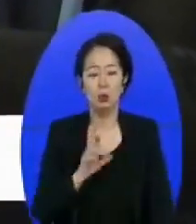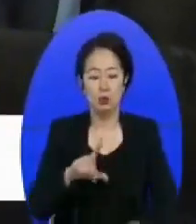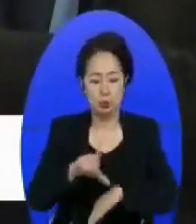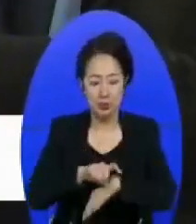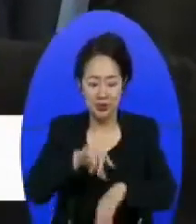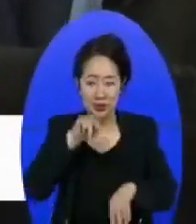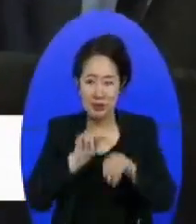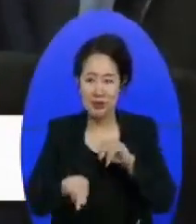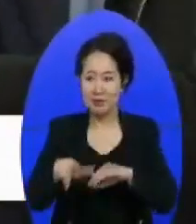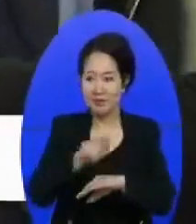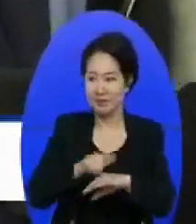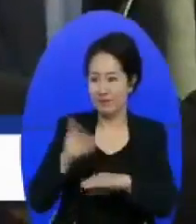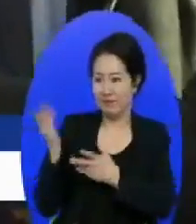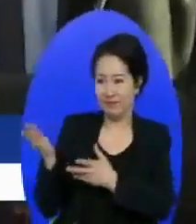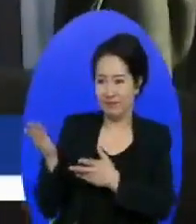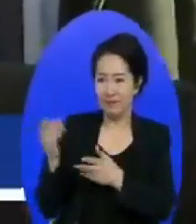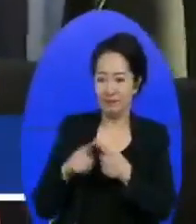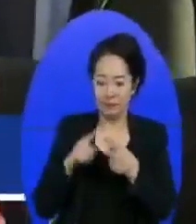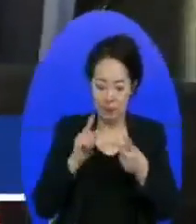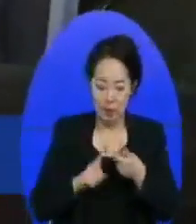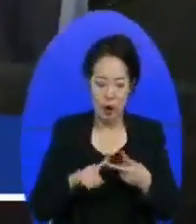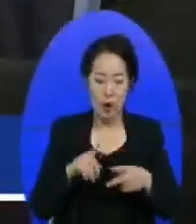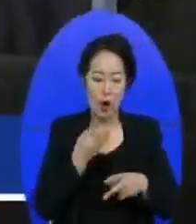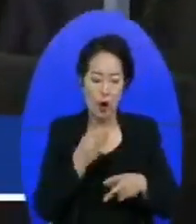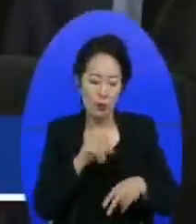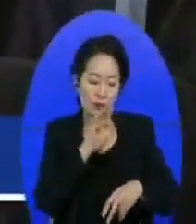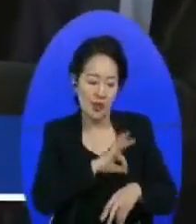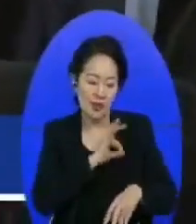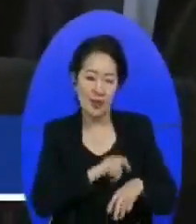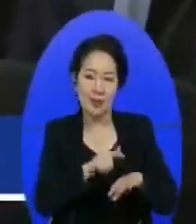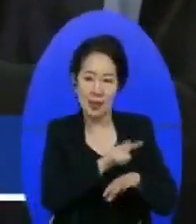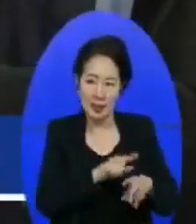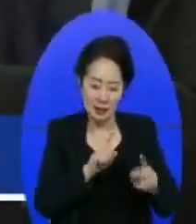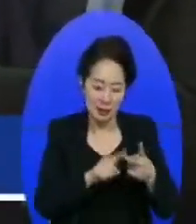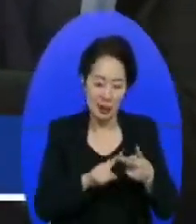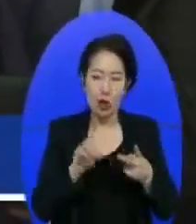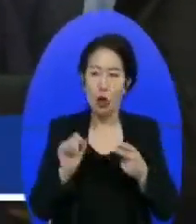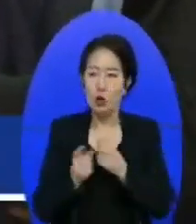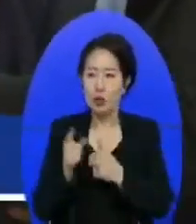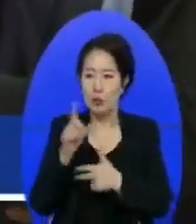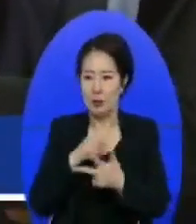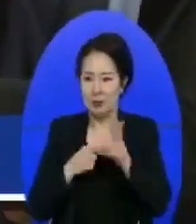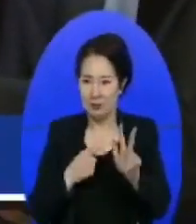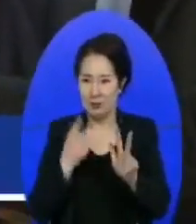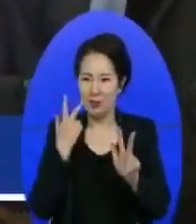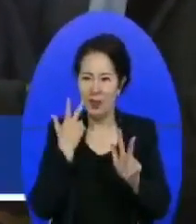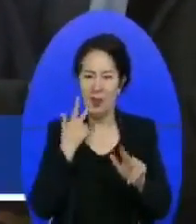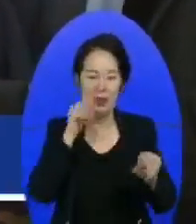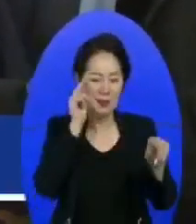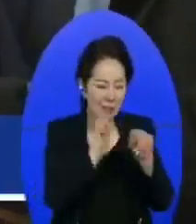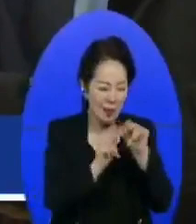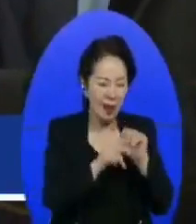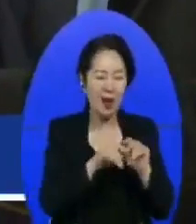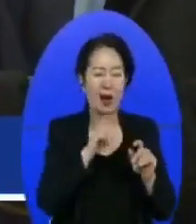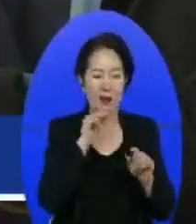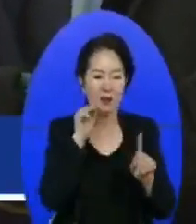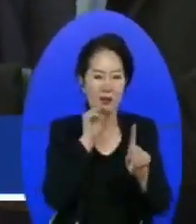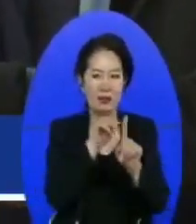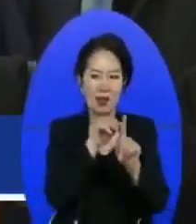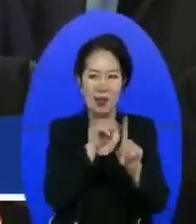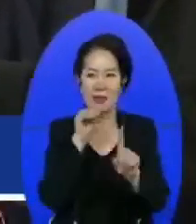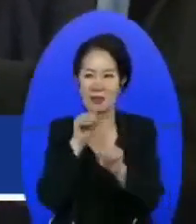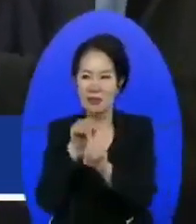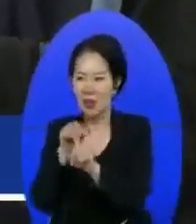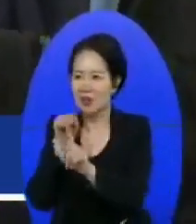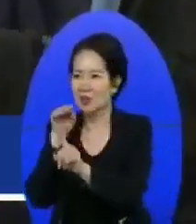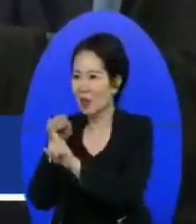хяналтын газар өмчийн ашиглалт удирдлагын газар мөн онцгой байдлын газараас удаа дараагийн шаардлага тавьдаг.